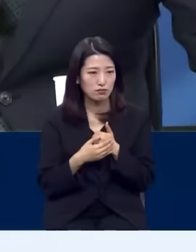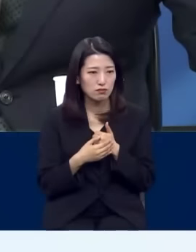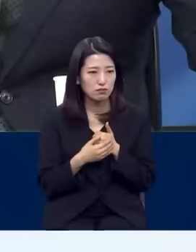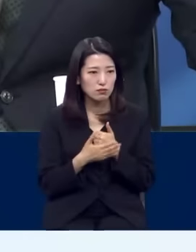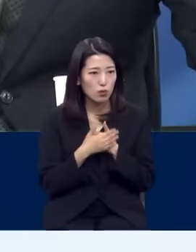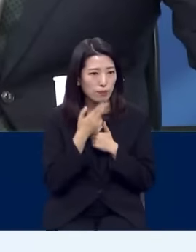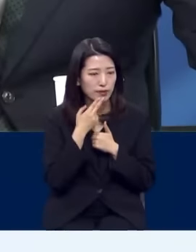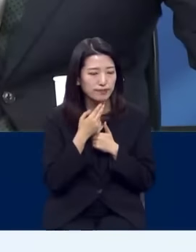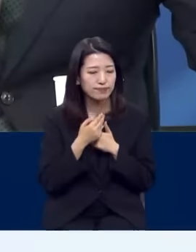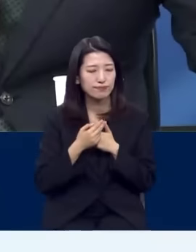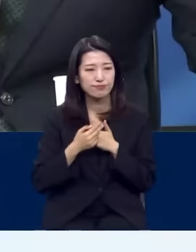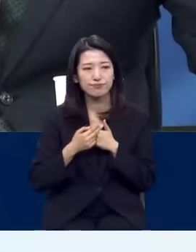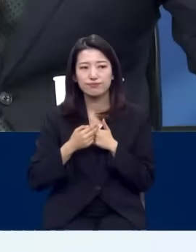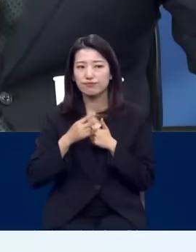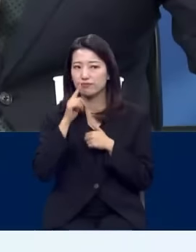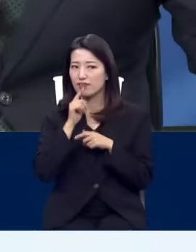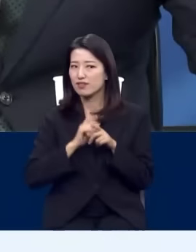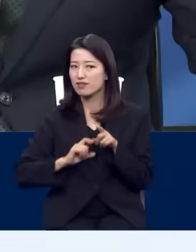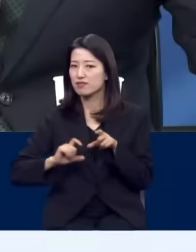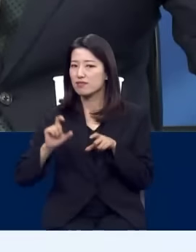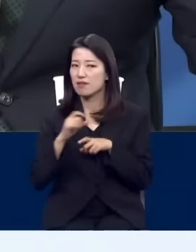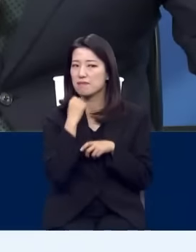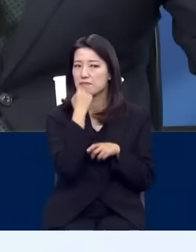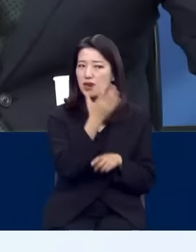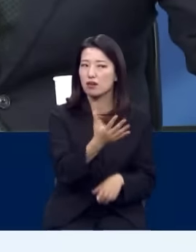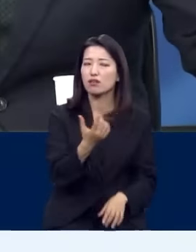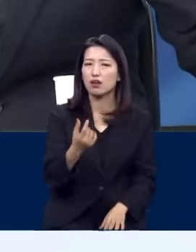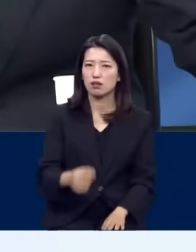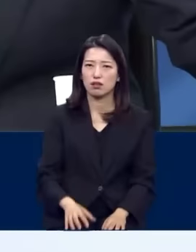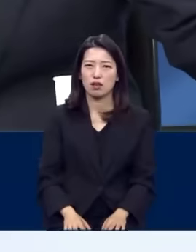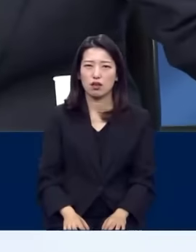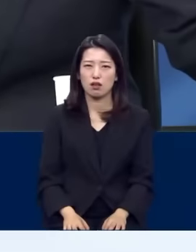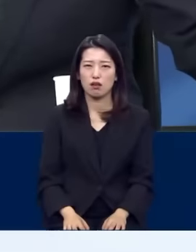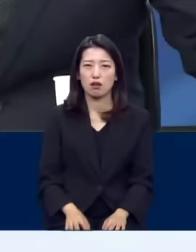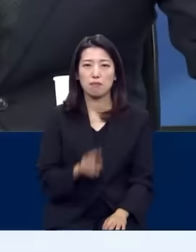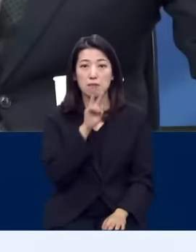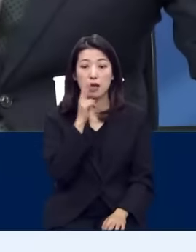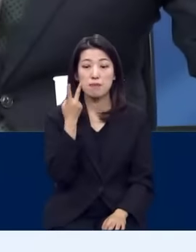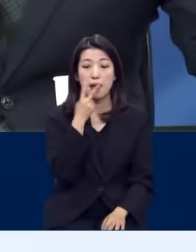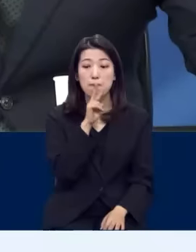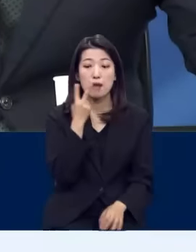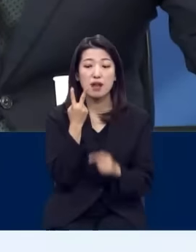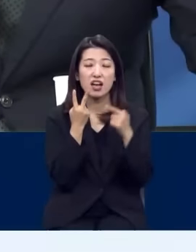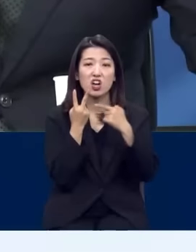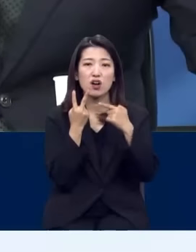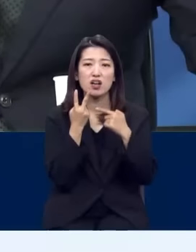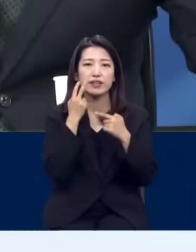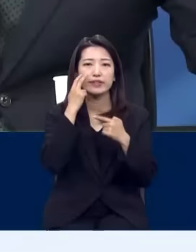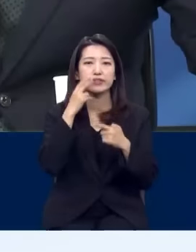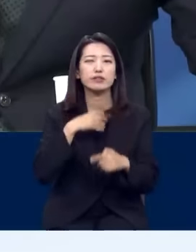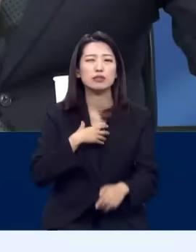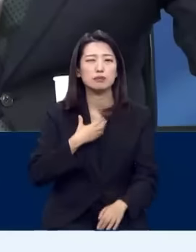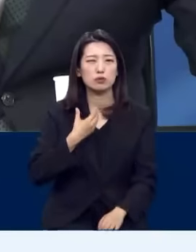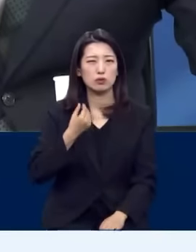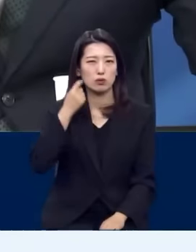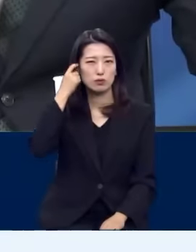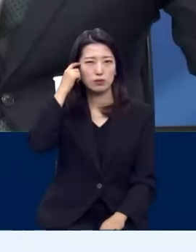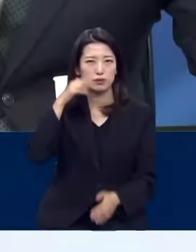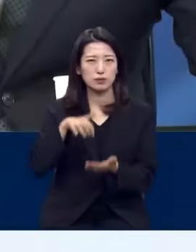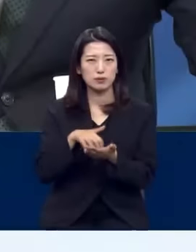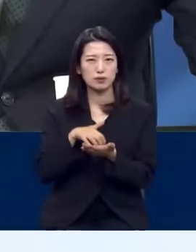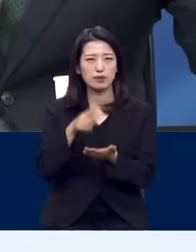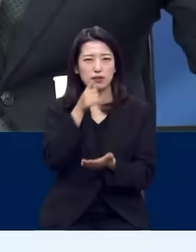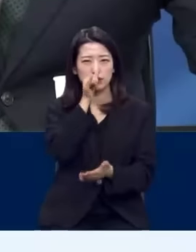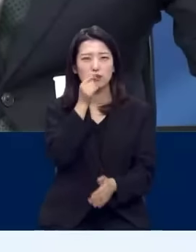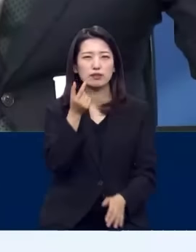거지 그냥 오락가락하고 횡성이 아니에요 술 먹고 횡성서 이런게 아니거든요 제가 볼때 그니까 저것도 마찬가지입니다 지금 아까 뭐 아시아 선천에 있는 어느 분